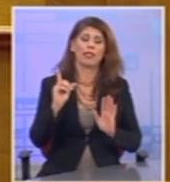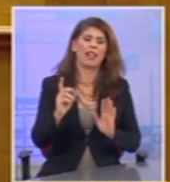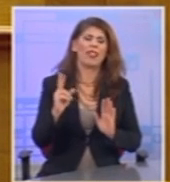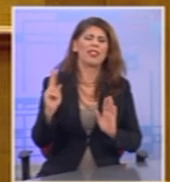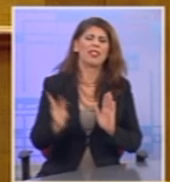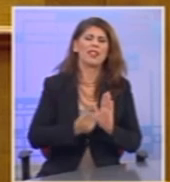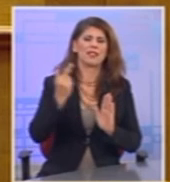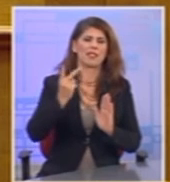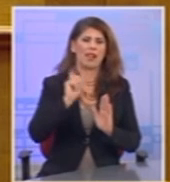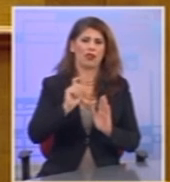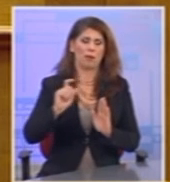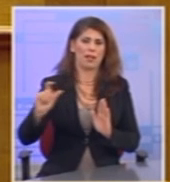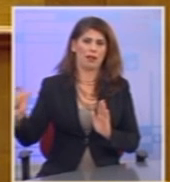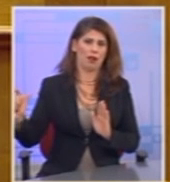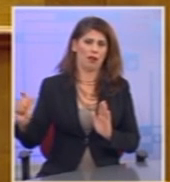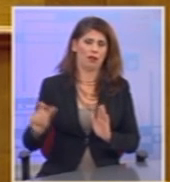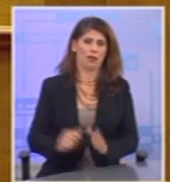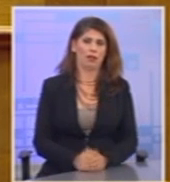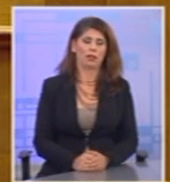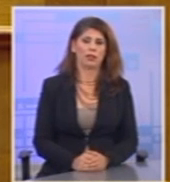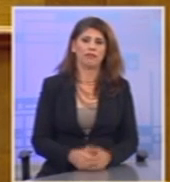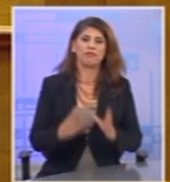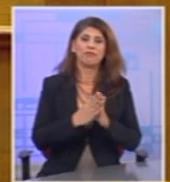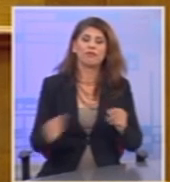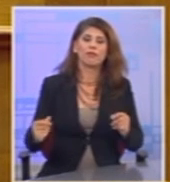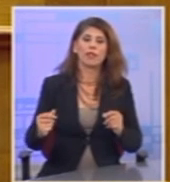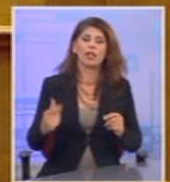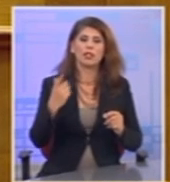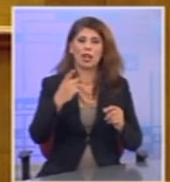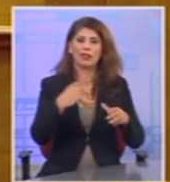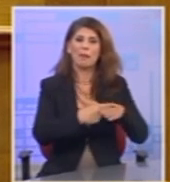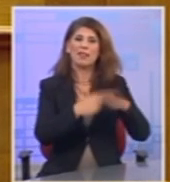που χάθηκαν στα